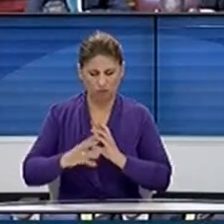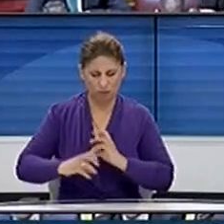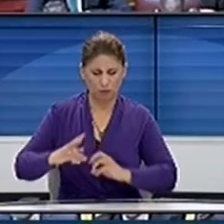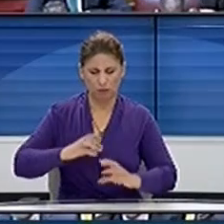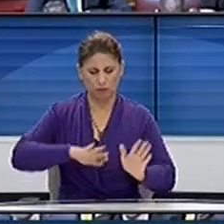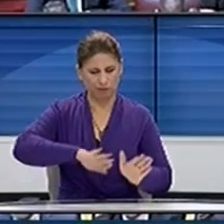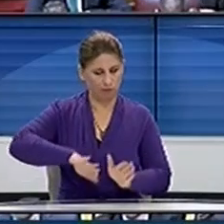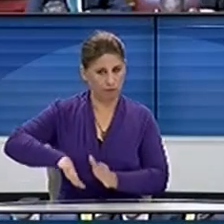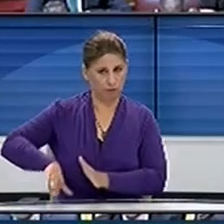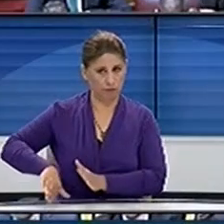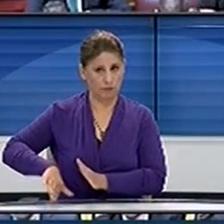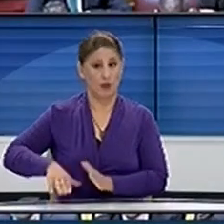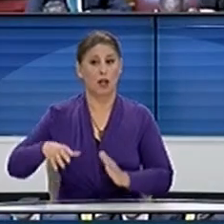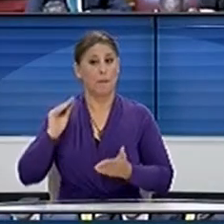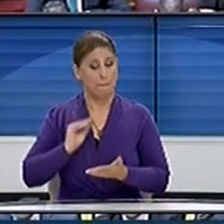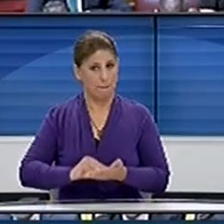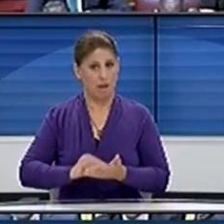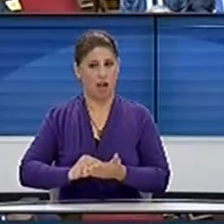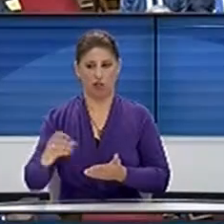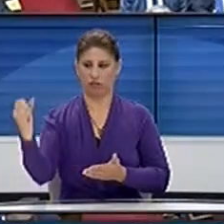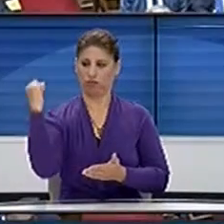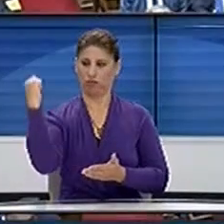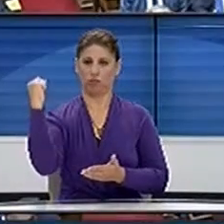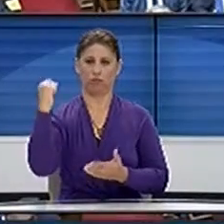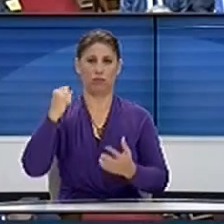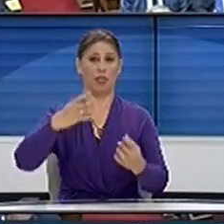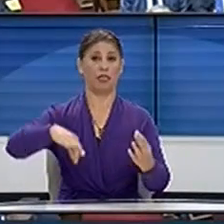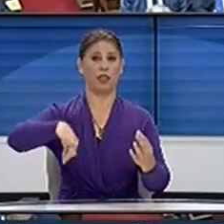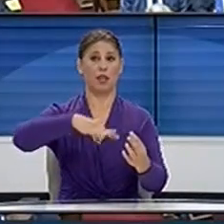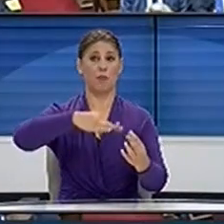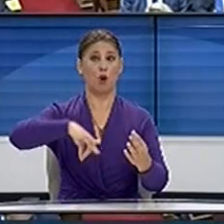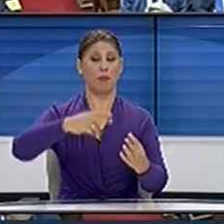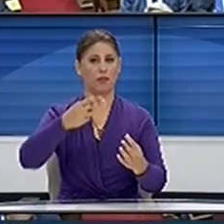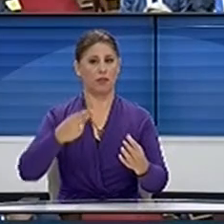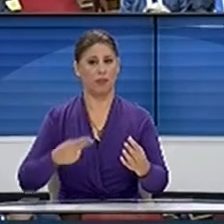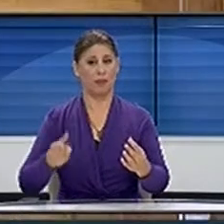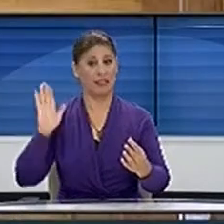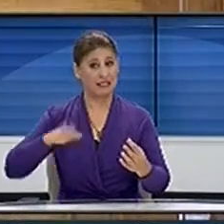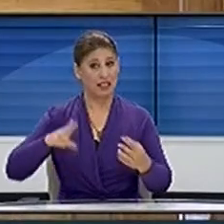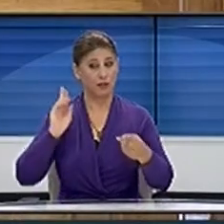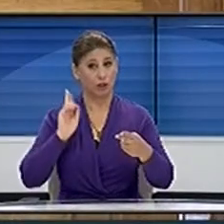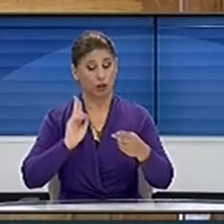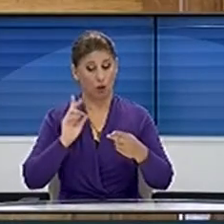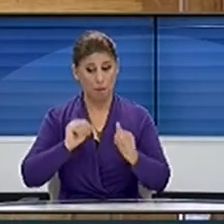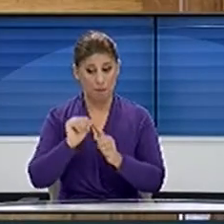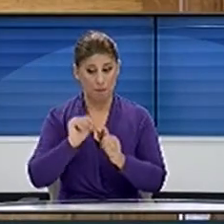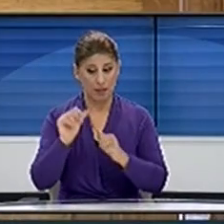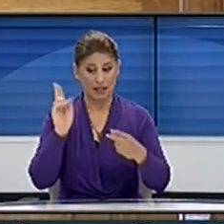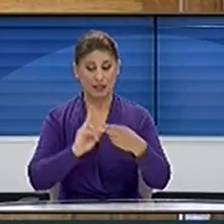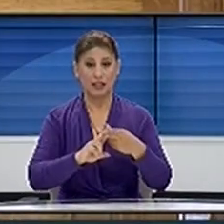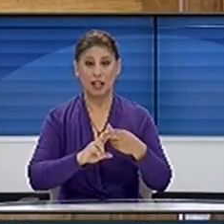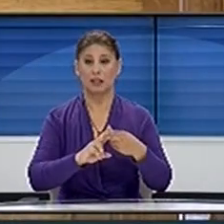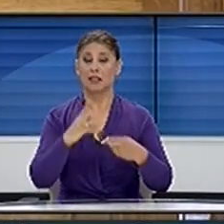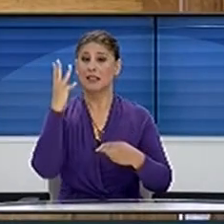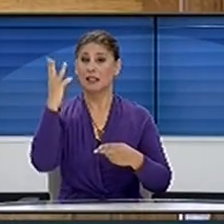ισχύ στο διπλωματικό χάρτη. Το τελευταίο μήνα συνάντησα προσωπικά τους